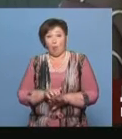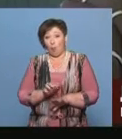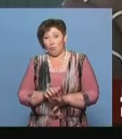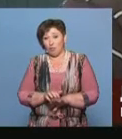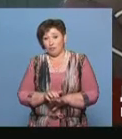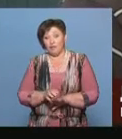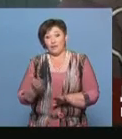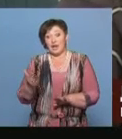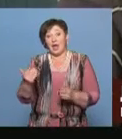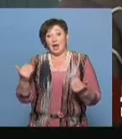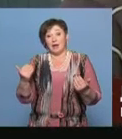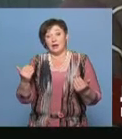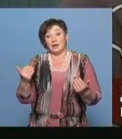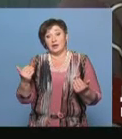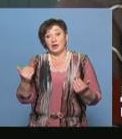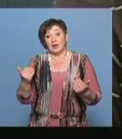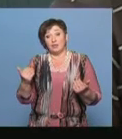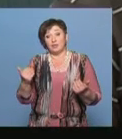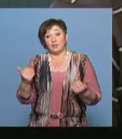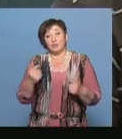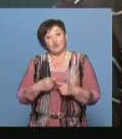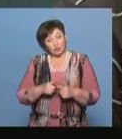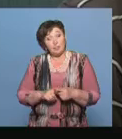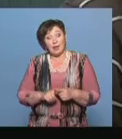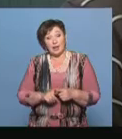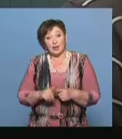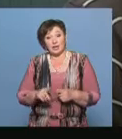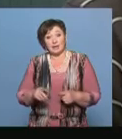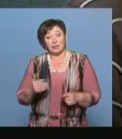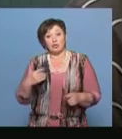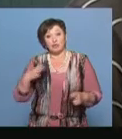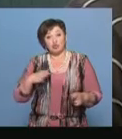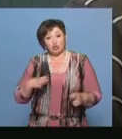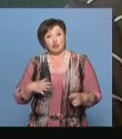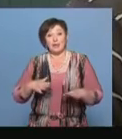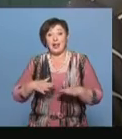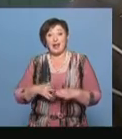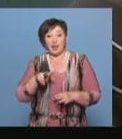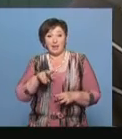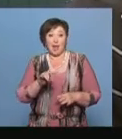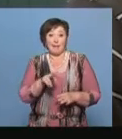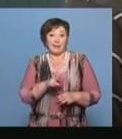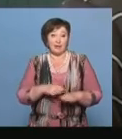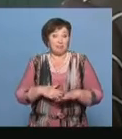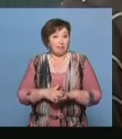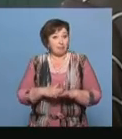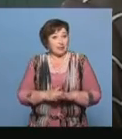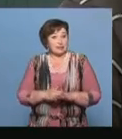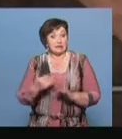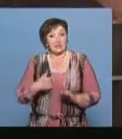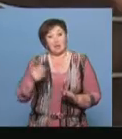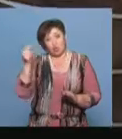в национальных костюмах. Вот куклам нужны были лапти. Она попросила научиться, и она училась, и дальше